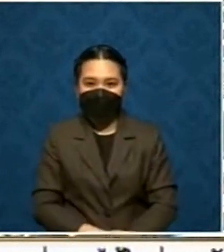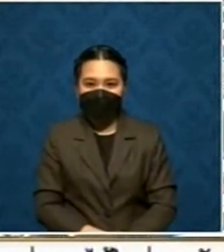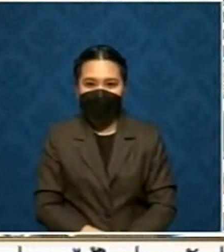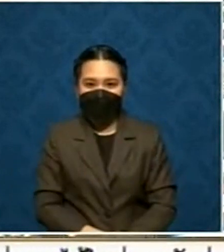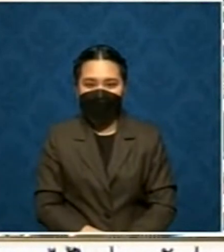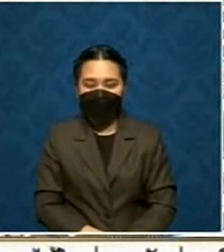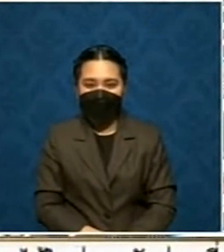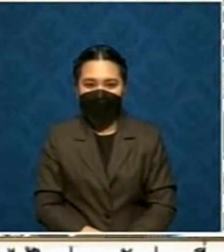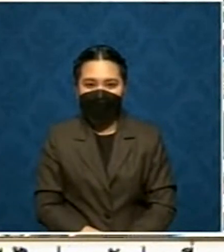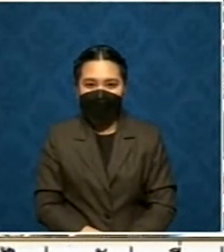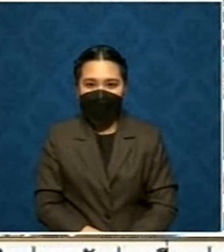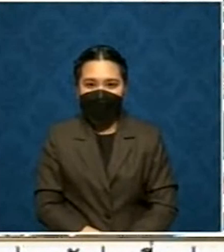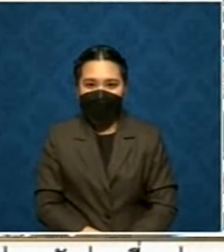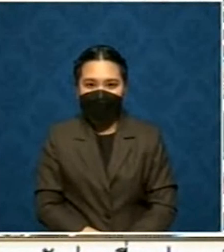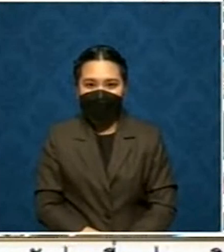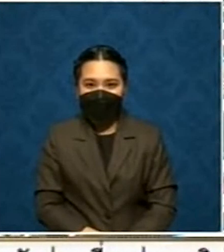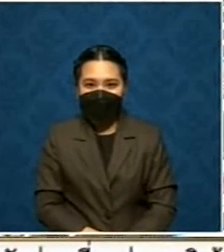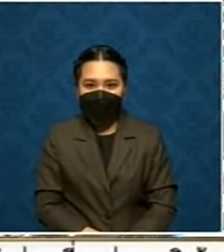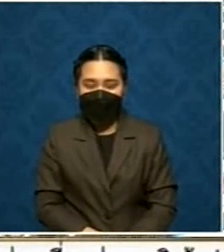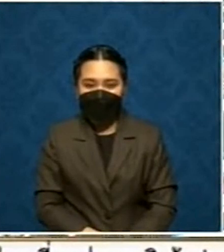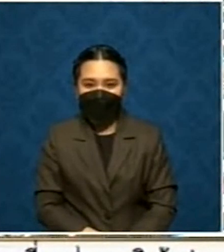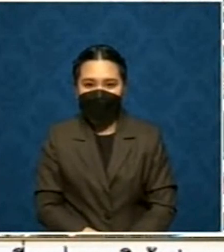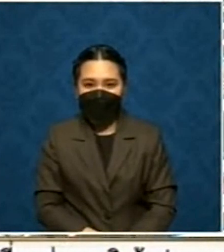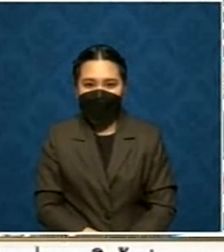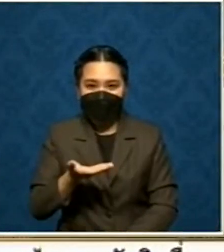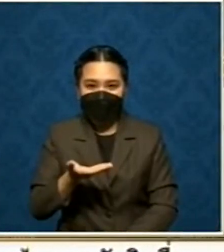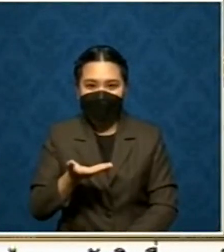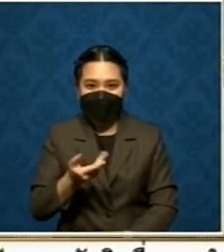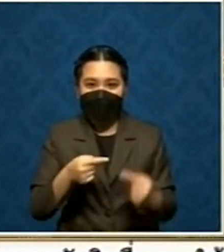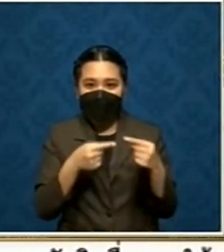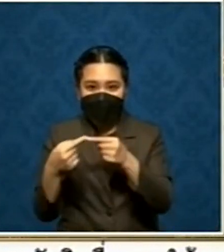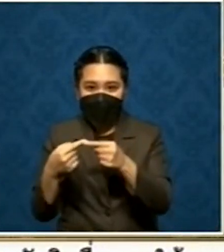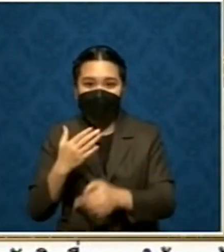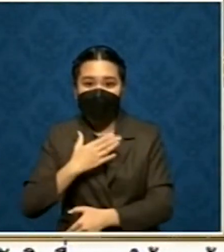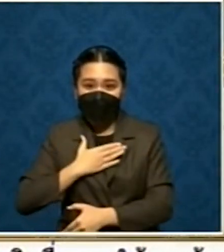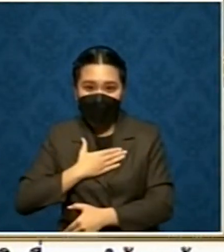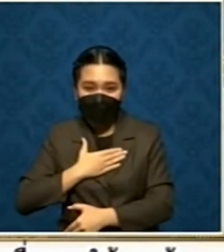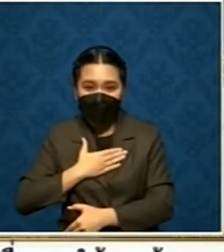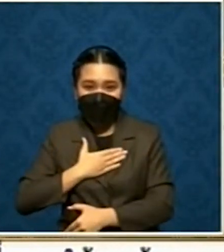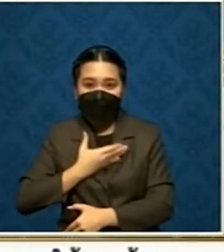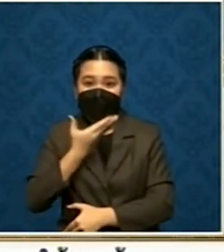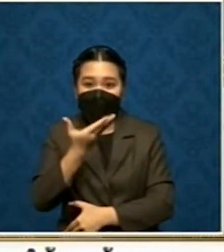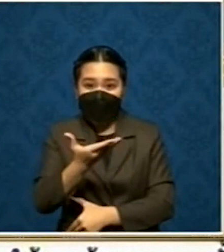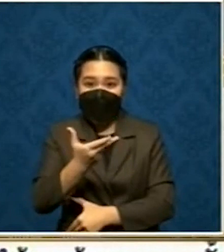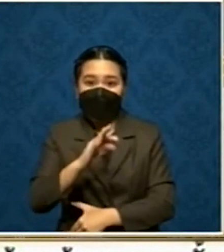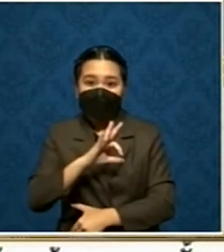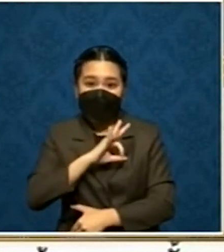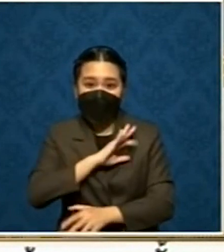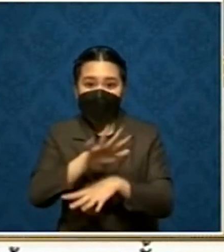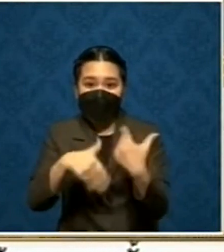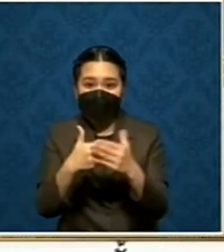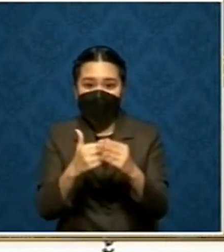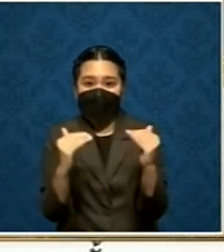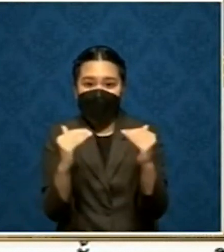อดิกมาธิการวิศามัน ภิจารณาร่างพรบองกประมาณ รายจายประจำปี 2565 ได้เปิเผยว่าม